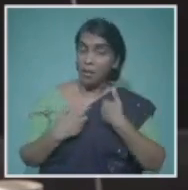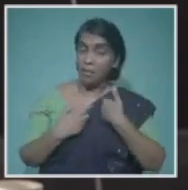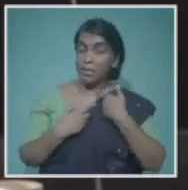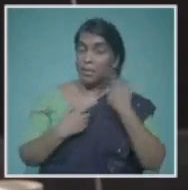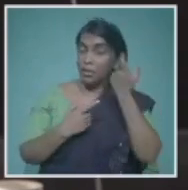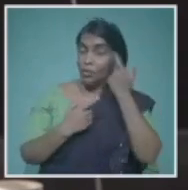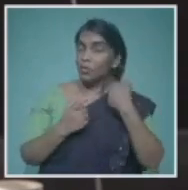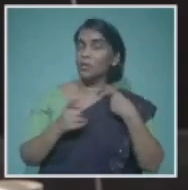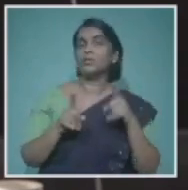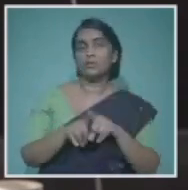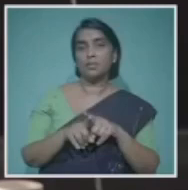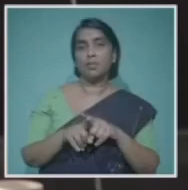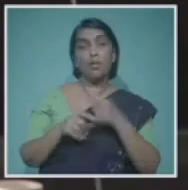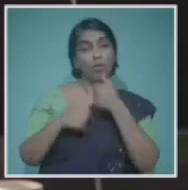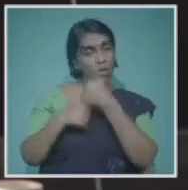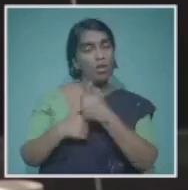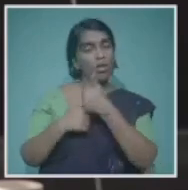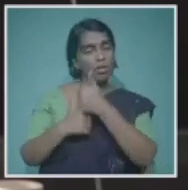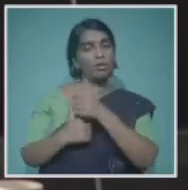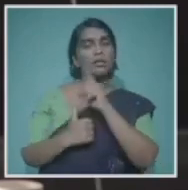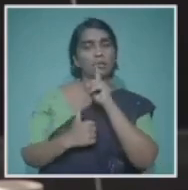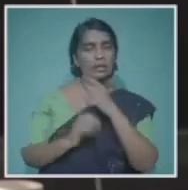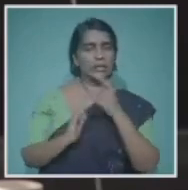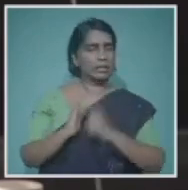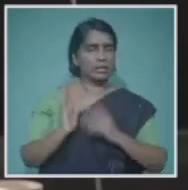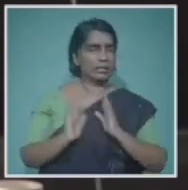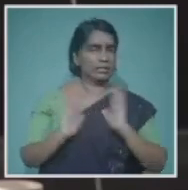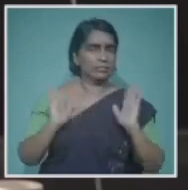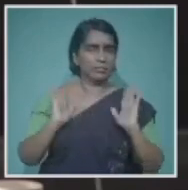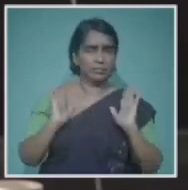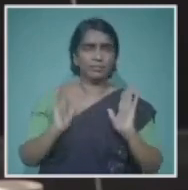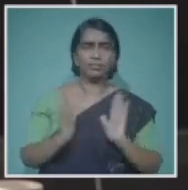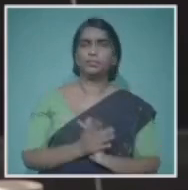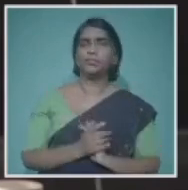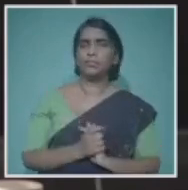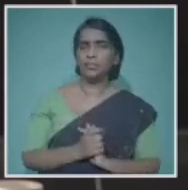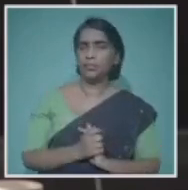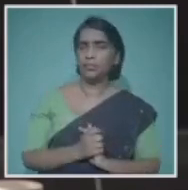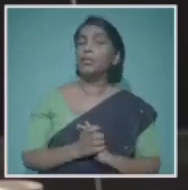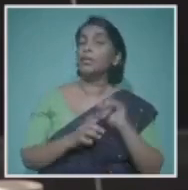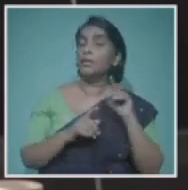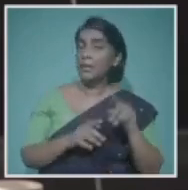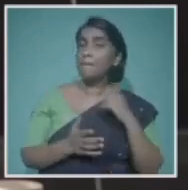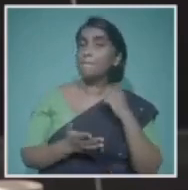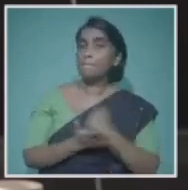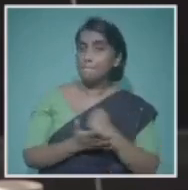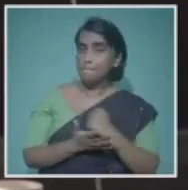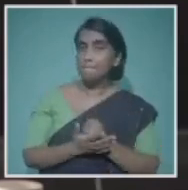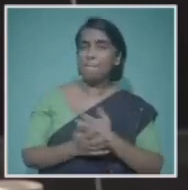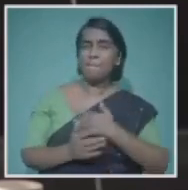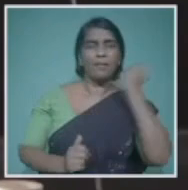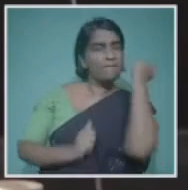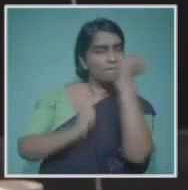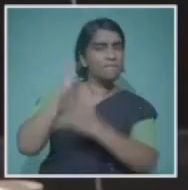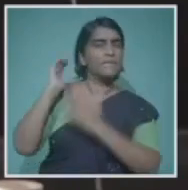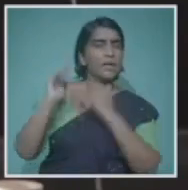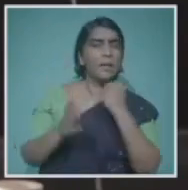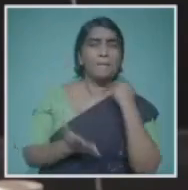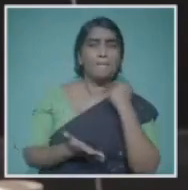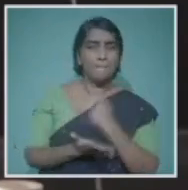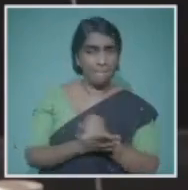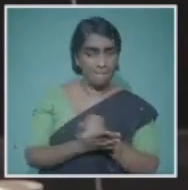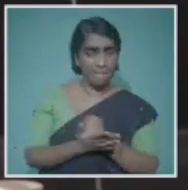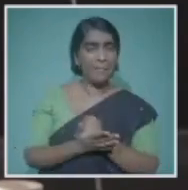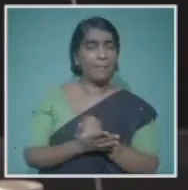අනුව හොඳ දේ හොට හොඳයි කියන්න අපි කුහක වෙන්නෙත් නෑ. හරි ඉතින් මහ බැංකුවට කොච්චර ගැහුවත් මහ